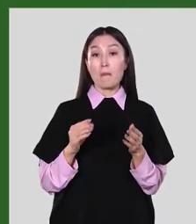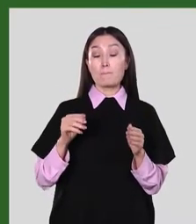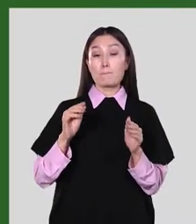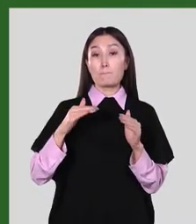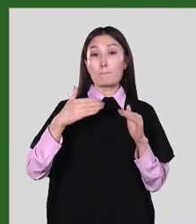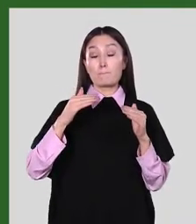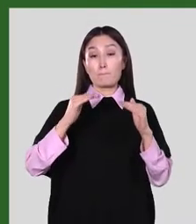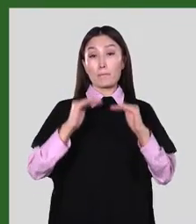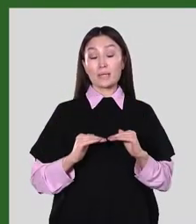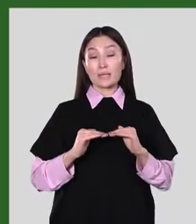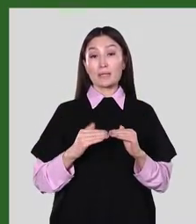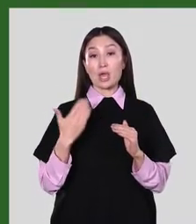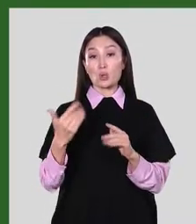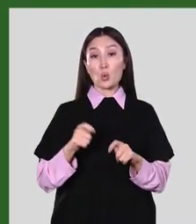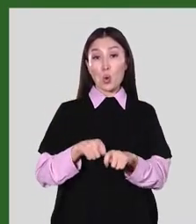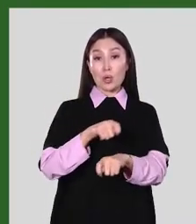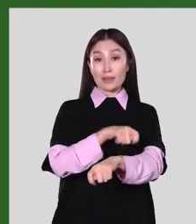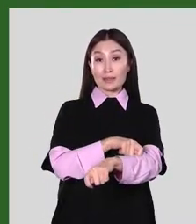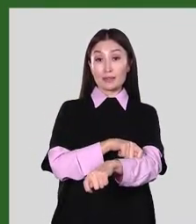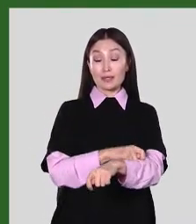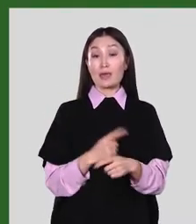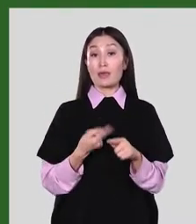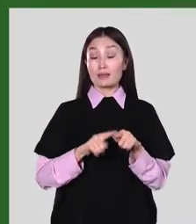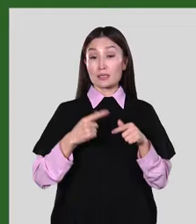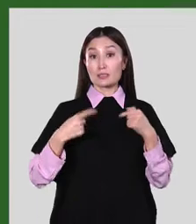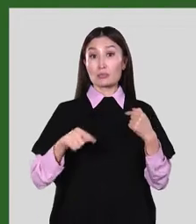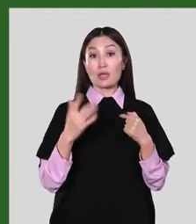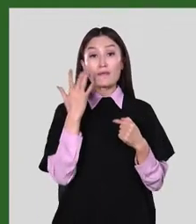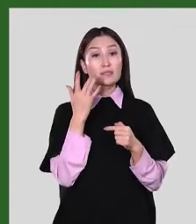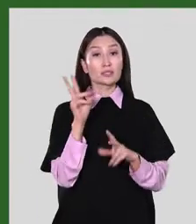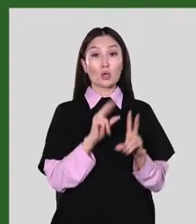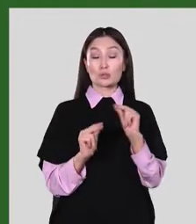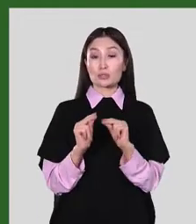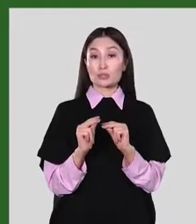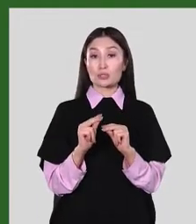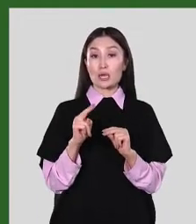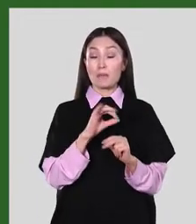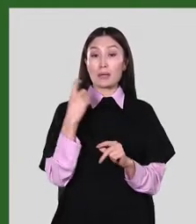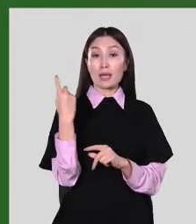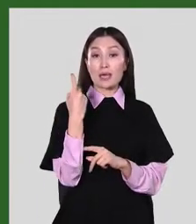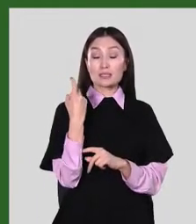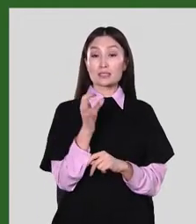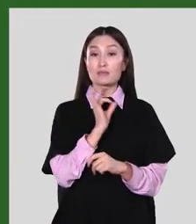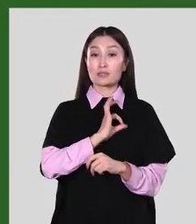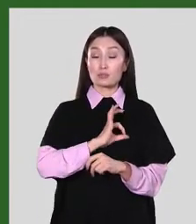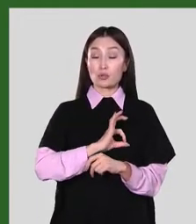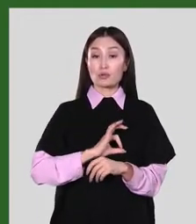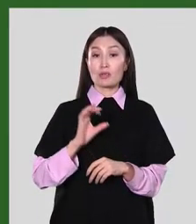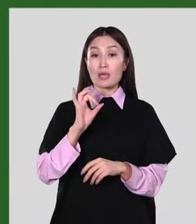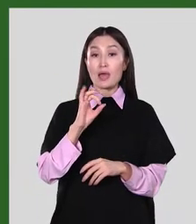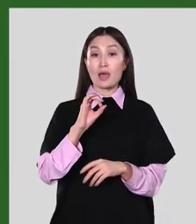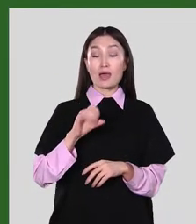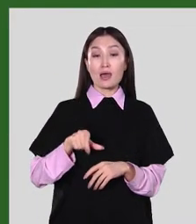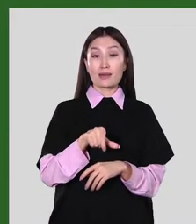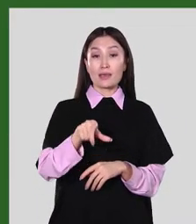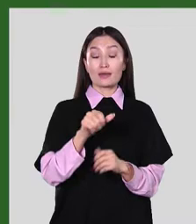длине эти особенности всегда учитывались при хозяйственном использовании рек